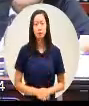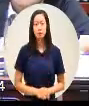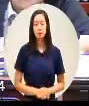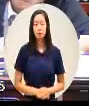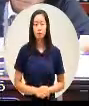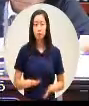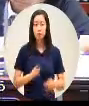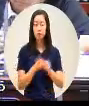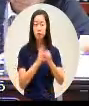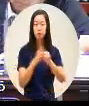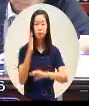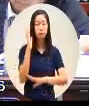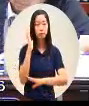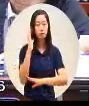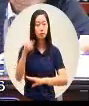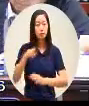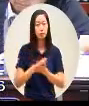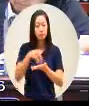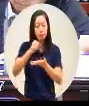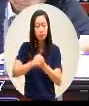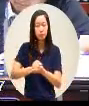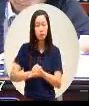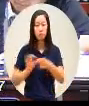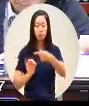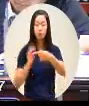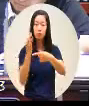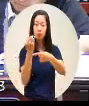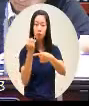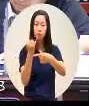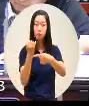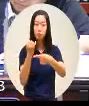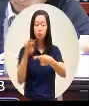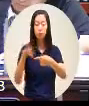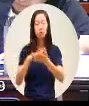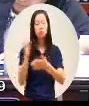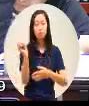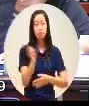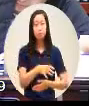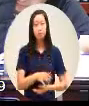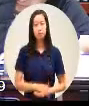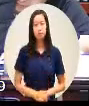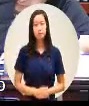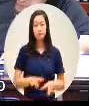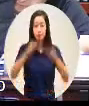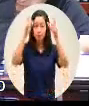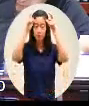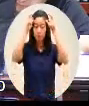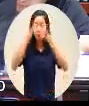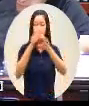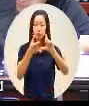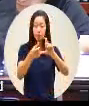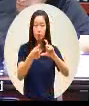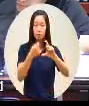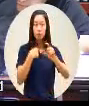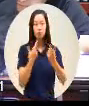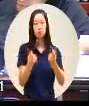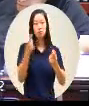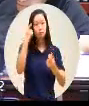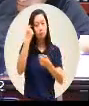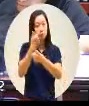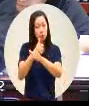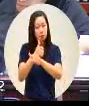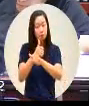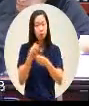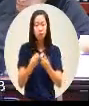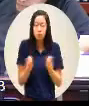定的时候，他们就把这个部分的那个百分比的加分的部分是拿掉。那当然在高雄区来讲，我们也考虑到说怎么去